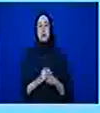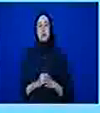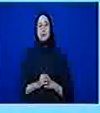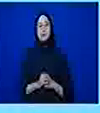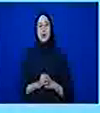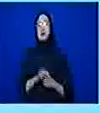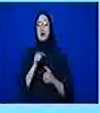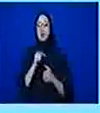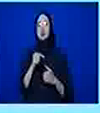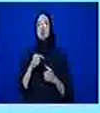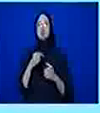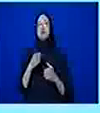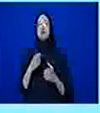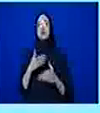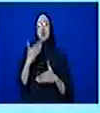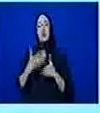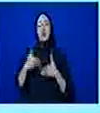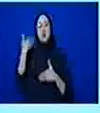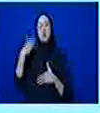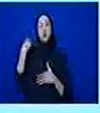sebab itu ini akan terus kita dorong agar